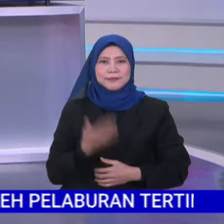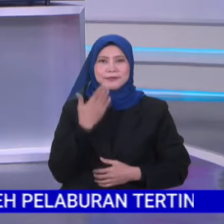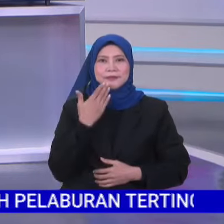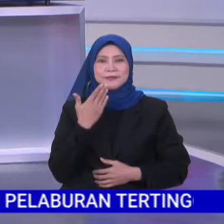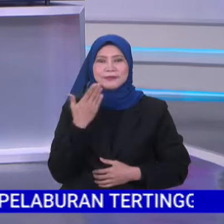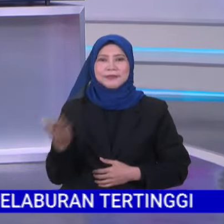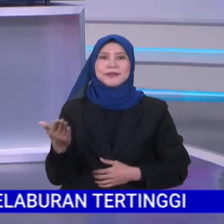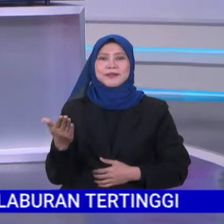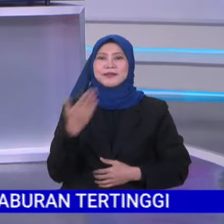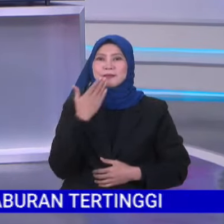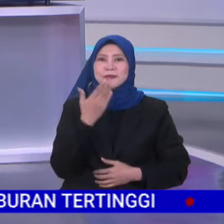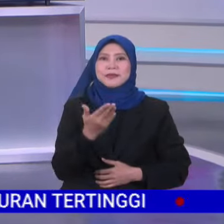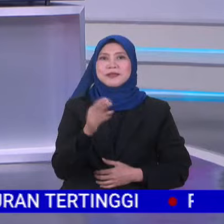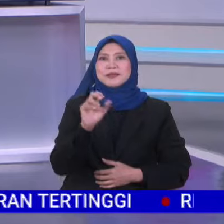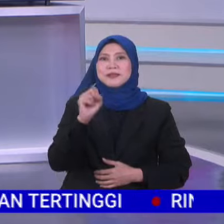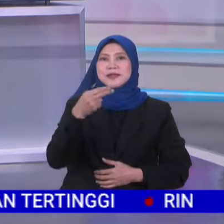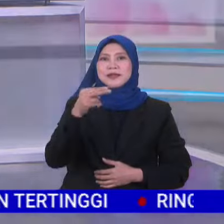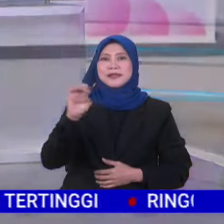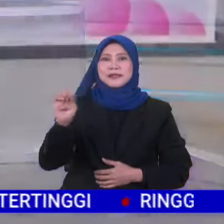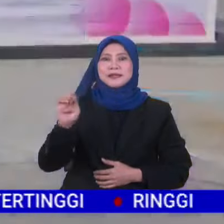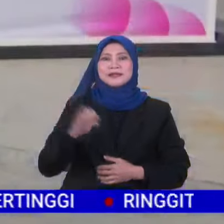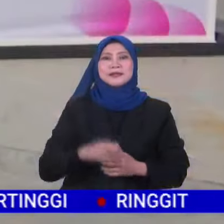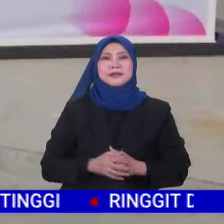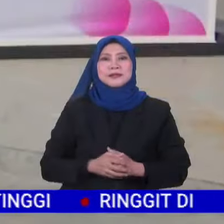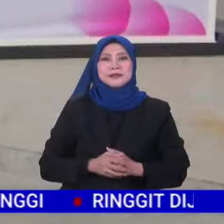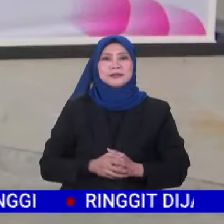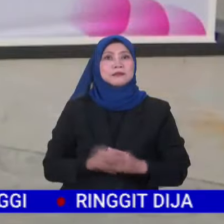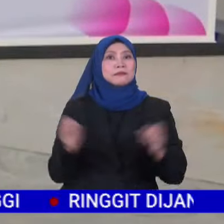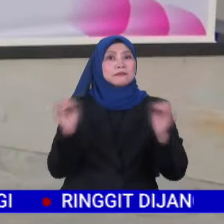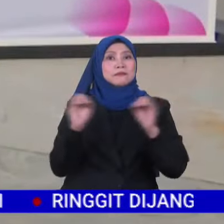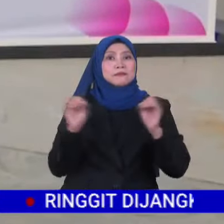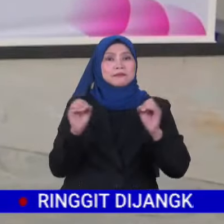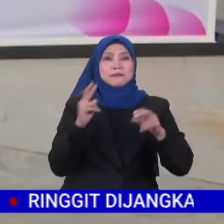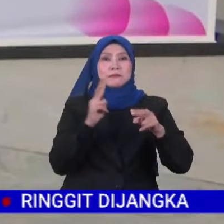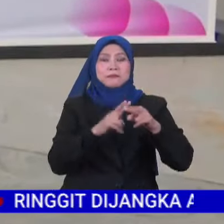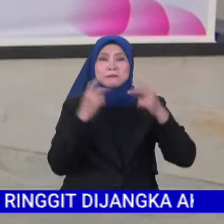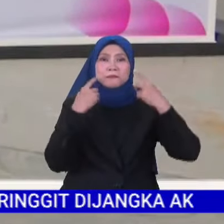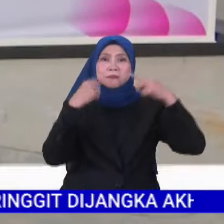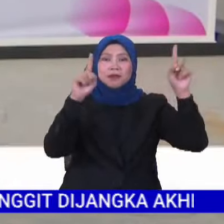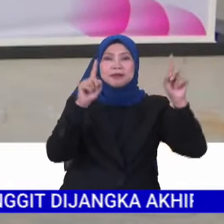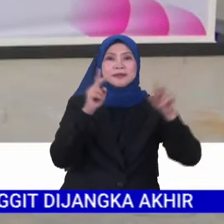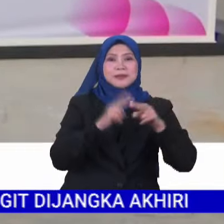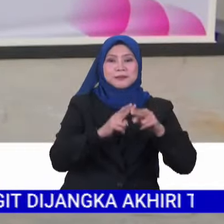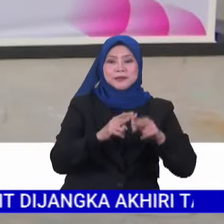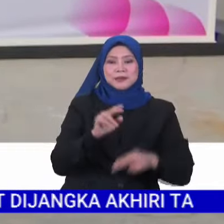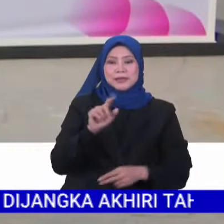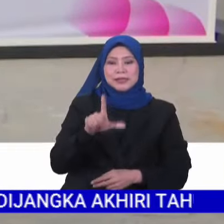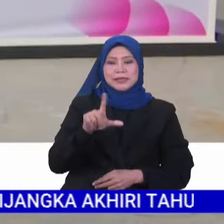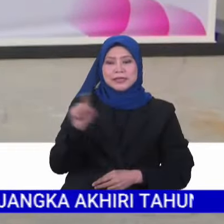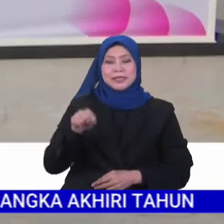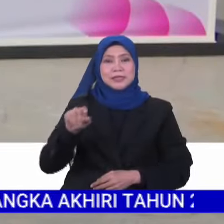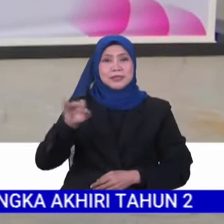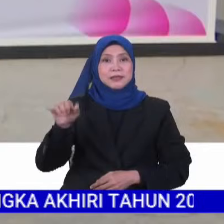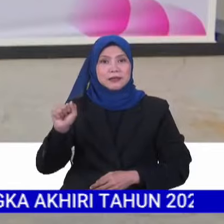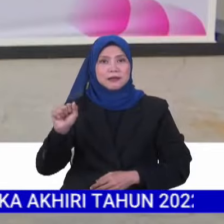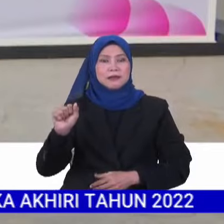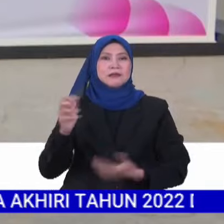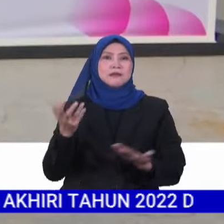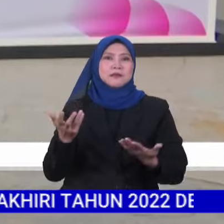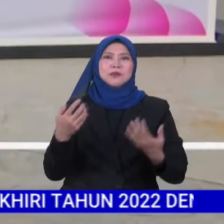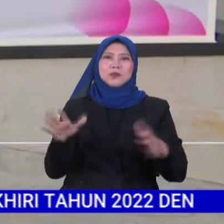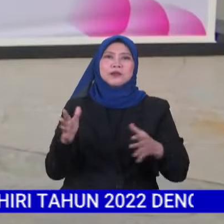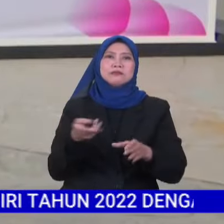Hai terima kasih sahidi angkasapuri meskipun tanpa beberapa nama besar seperti bijih dan ritel fesyen yang